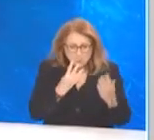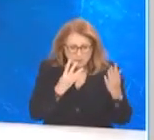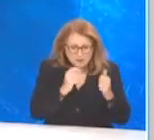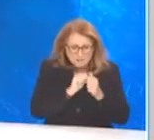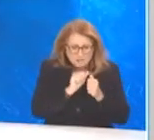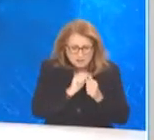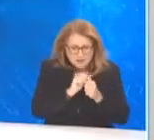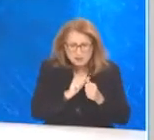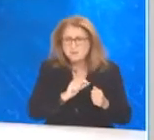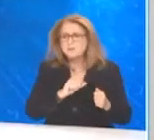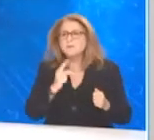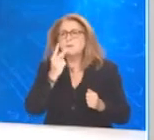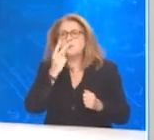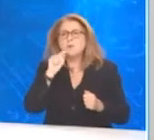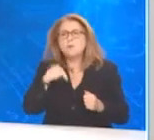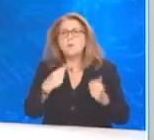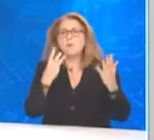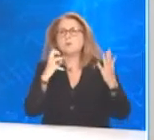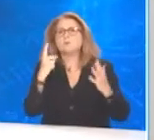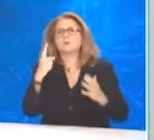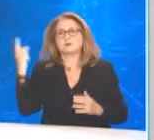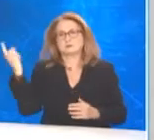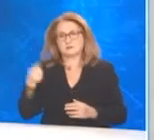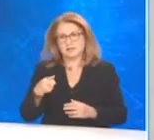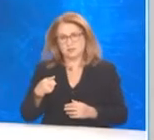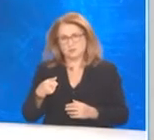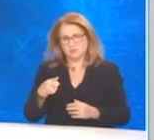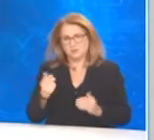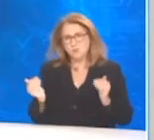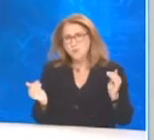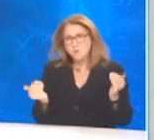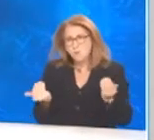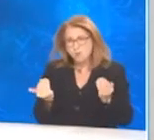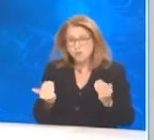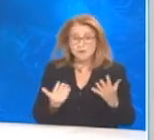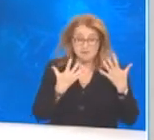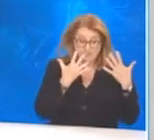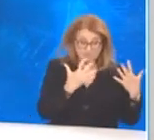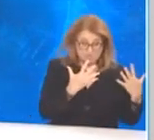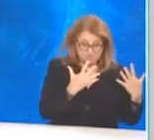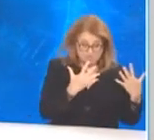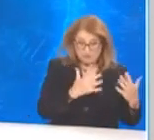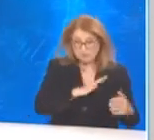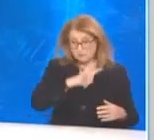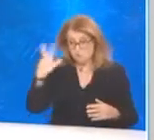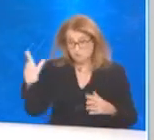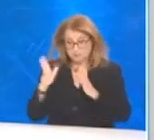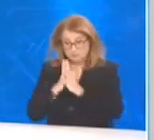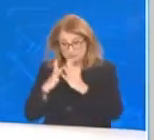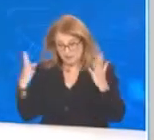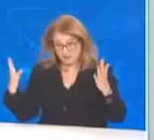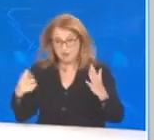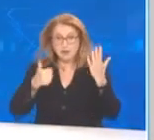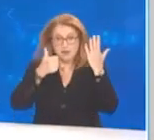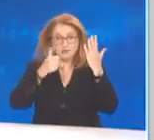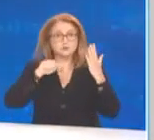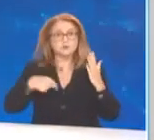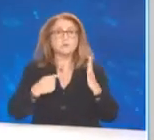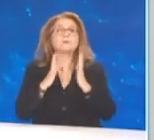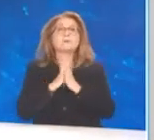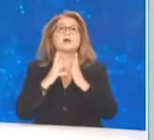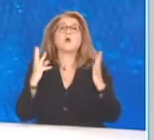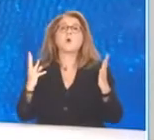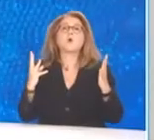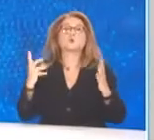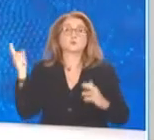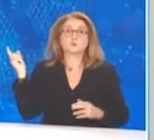ποσοστό 2,81%. Στις ηλικίες 10 με 19 είναι 6,18. Όπως